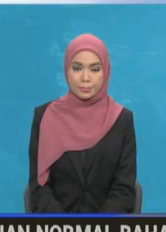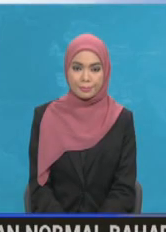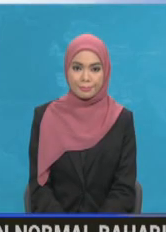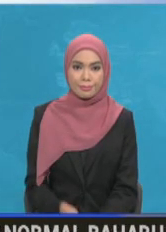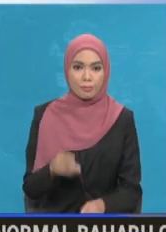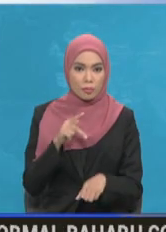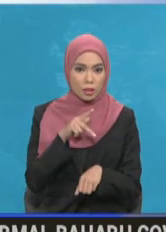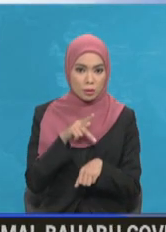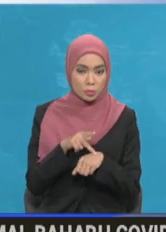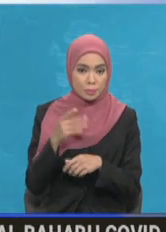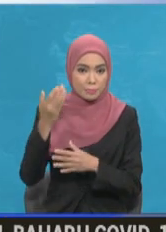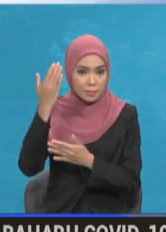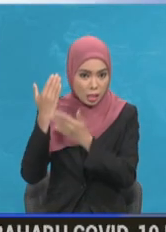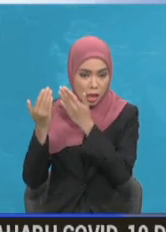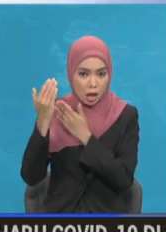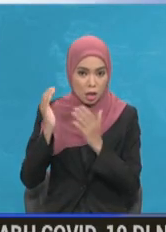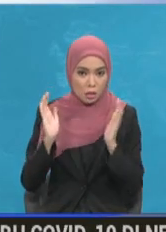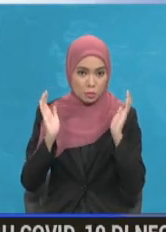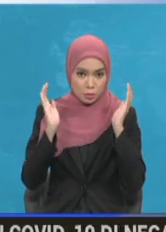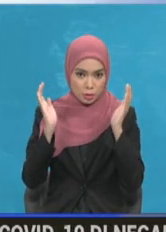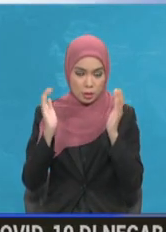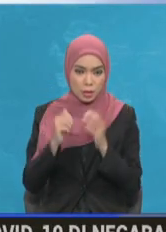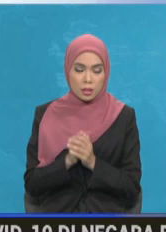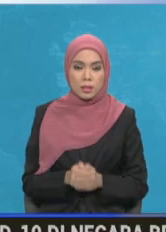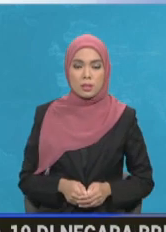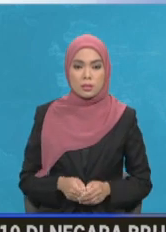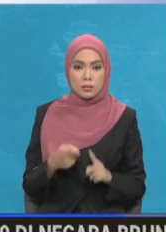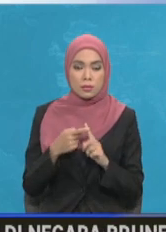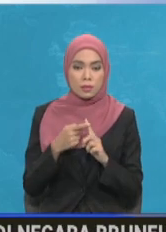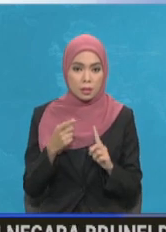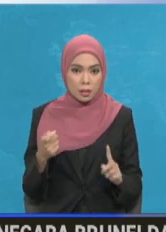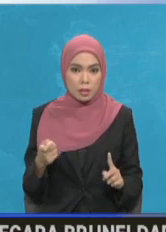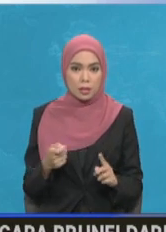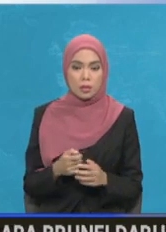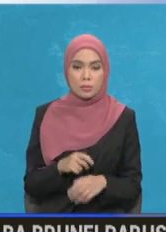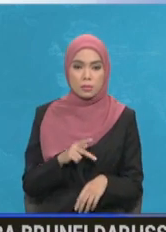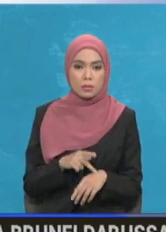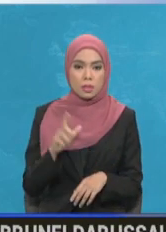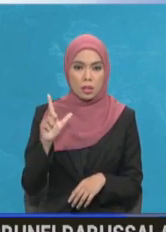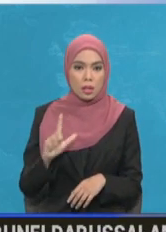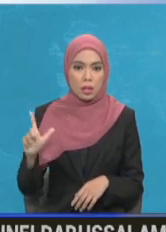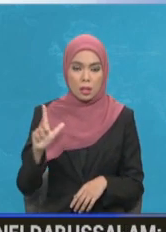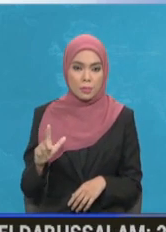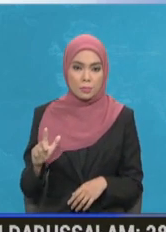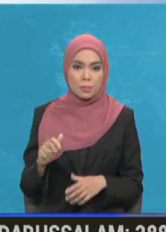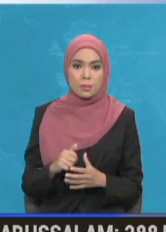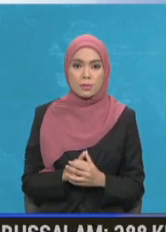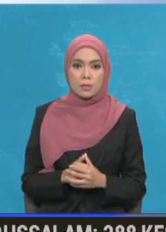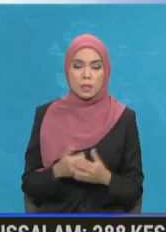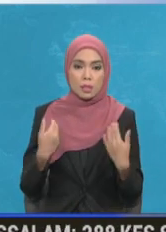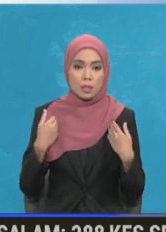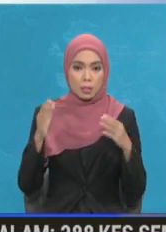pusat secara Brunei melalui bahagian perpustakaan dan pembelajaran dan pembagian perikmatan dan pameran menganjurkan